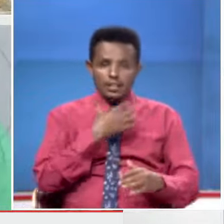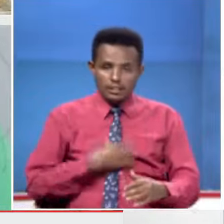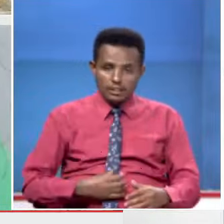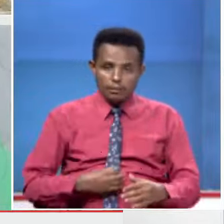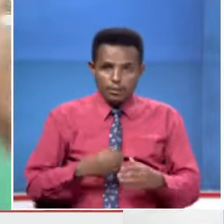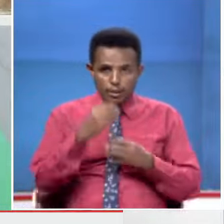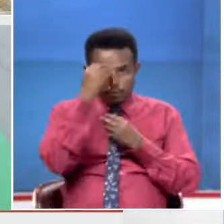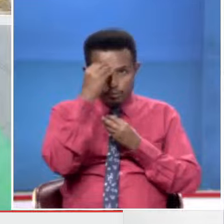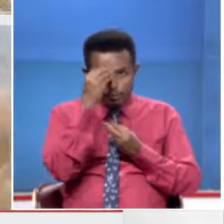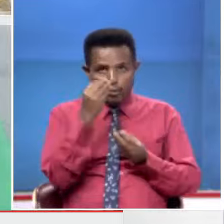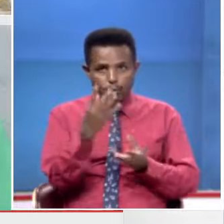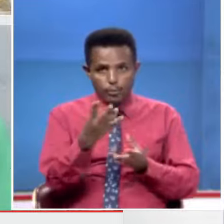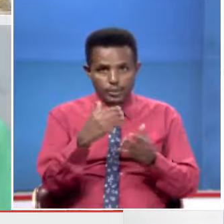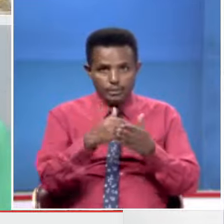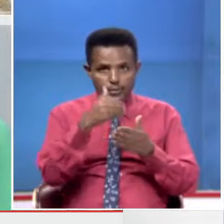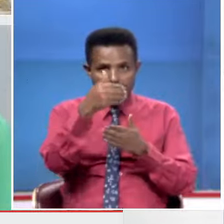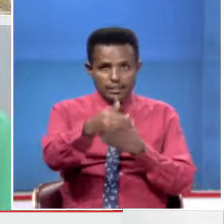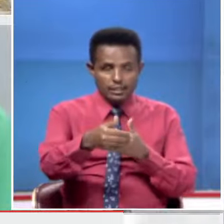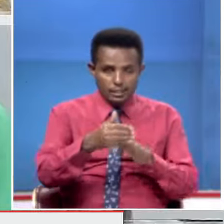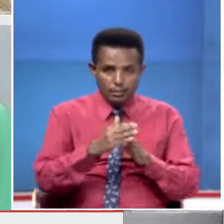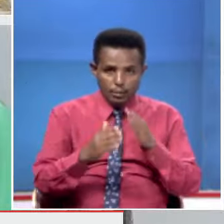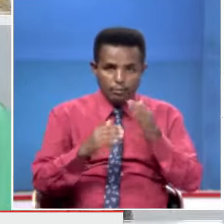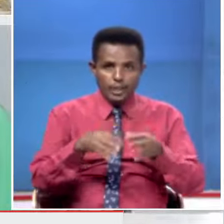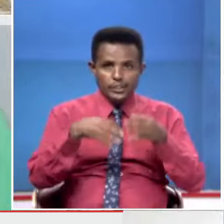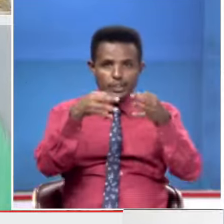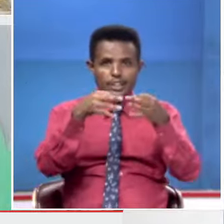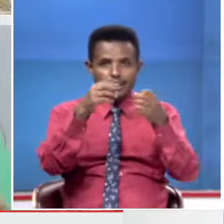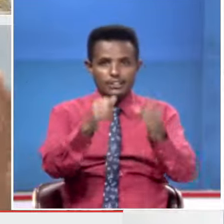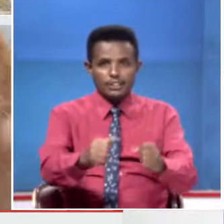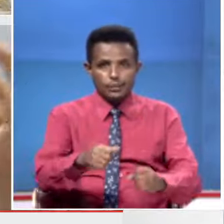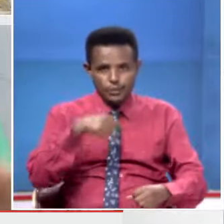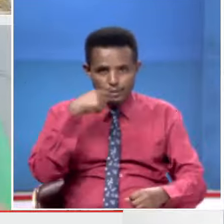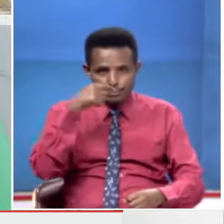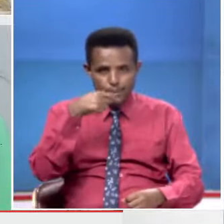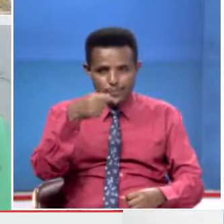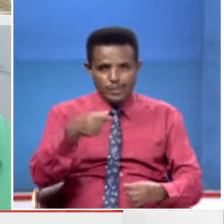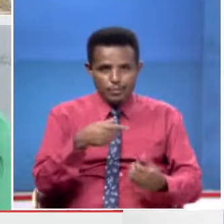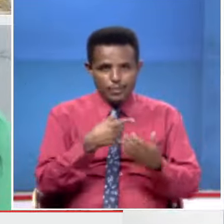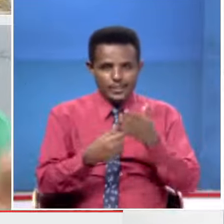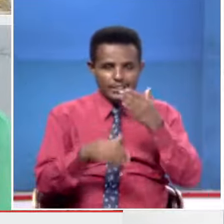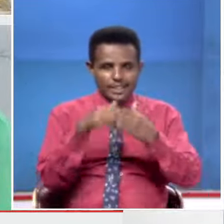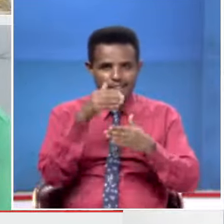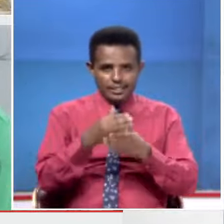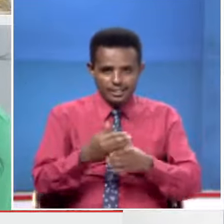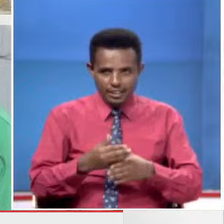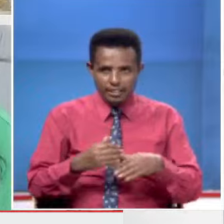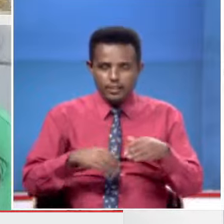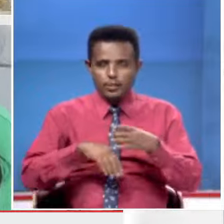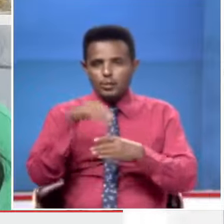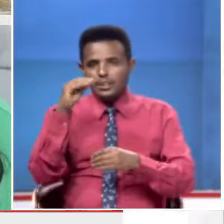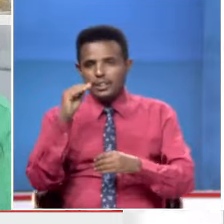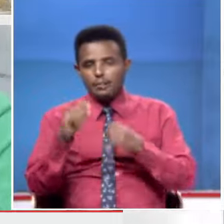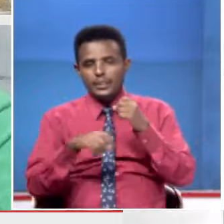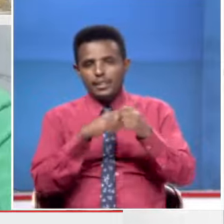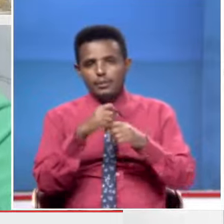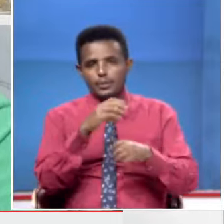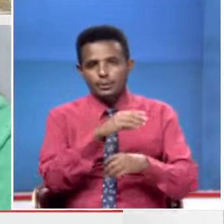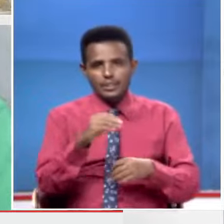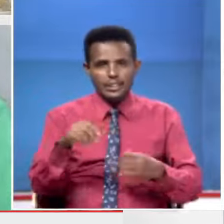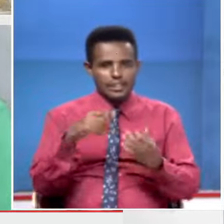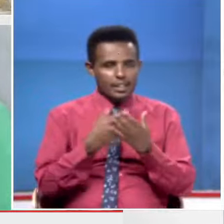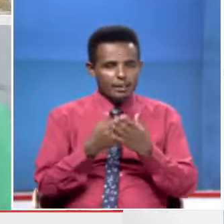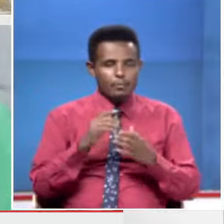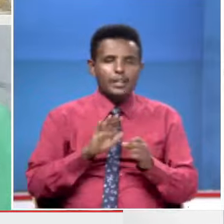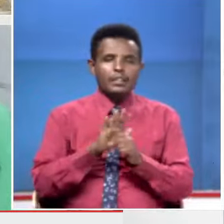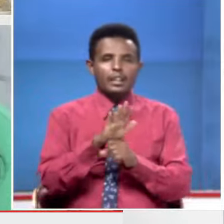ፕሮሞት ወደሚቀጥለው ራንክ ማሸጋገር ቻሉ በሚለው በዛም ደረጃ ይወጣላቸዋል በየአመቱ። ና ይሄ